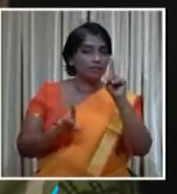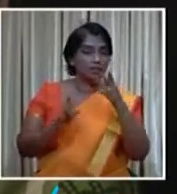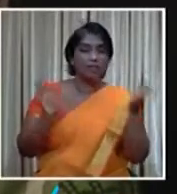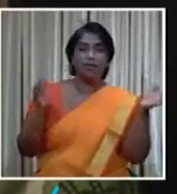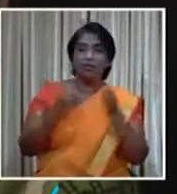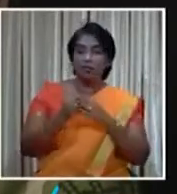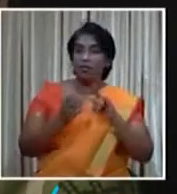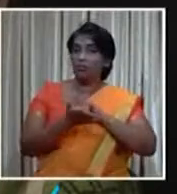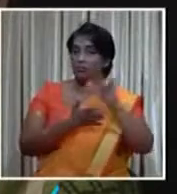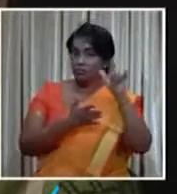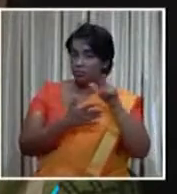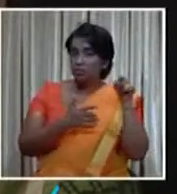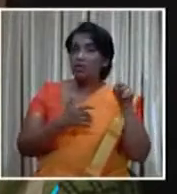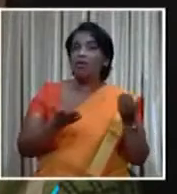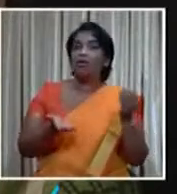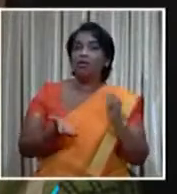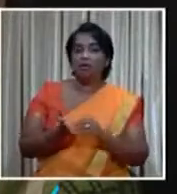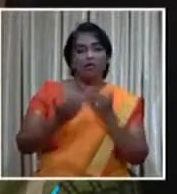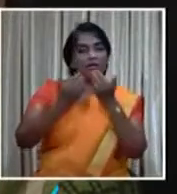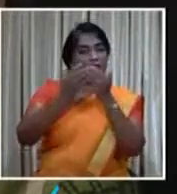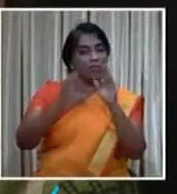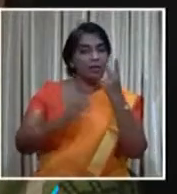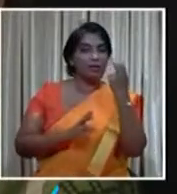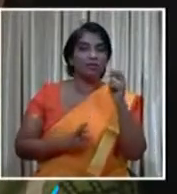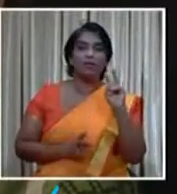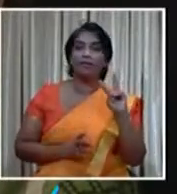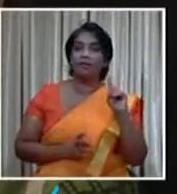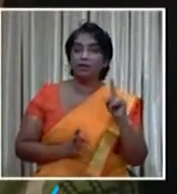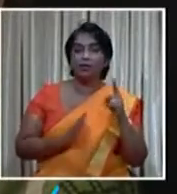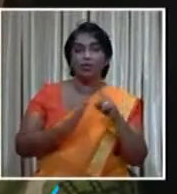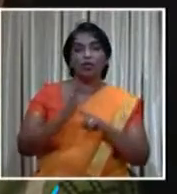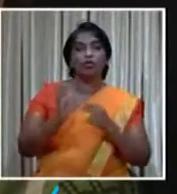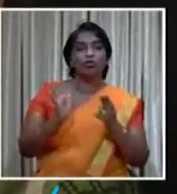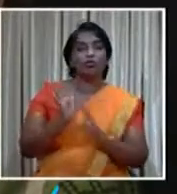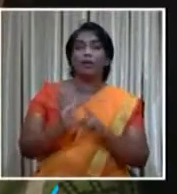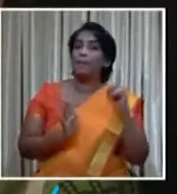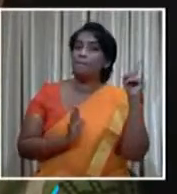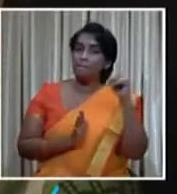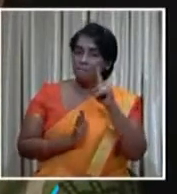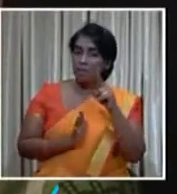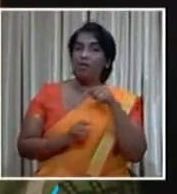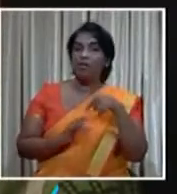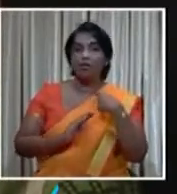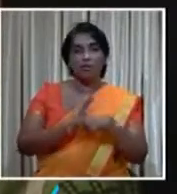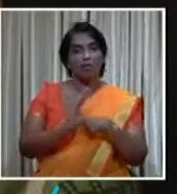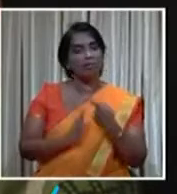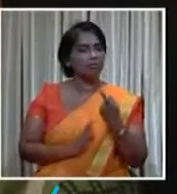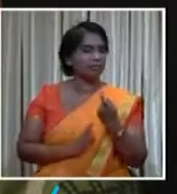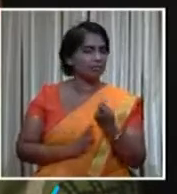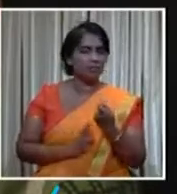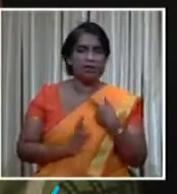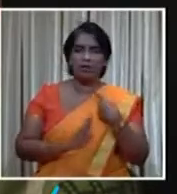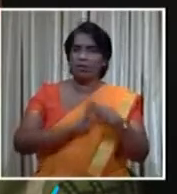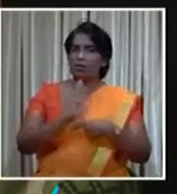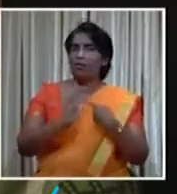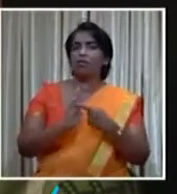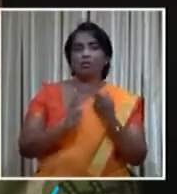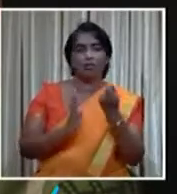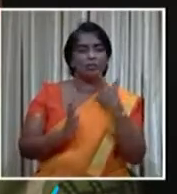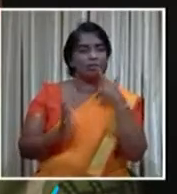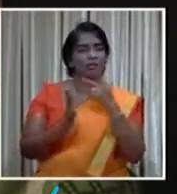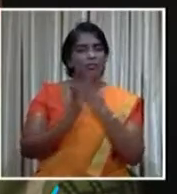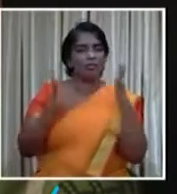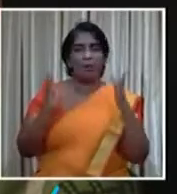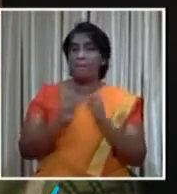ගුවන් තොටුපළවල් නැවත විවෘත කෙරුණේ 2021 ජූනි 1 වෙනිදා. මේ අපේ ආර්ථිකයට ජාතික ආර්ථිකයට මරු